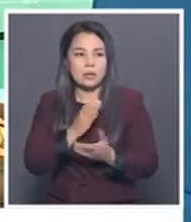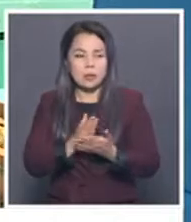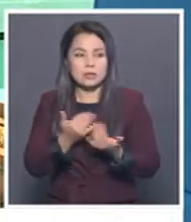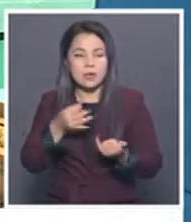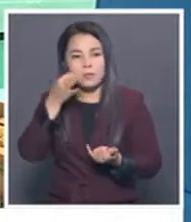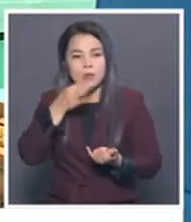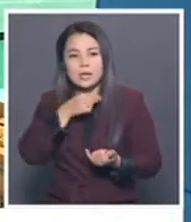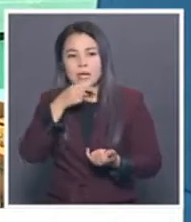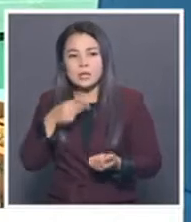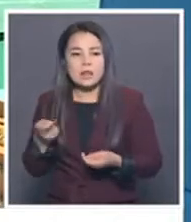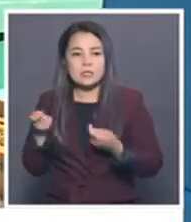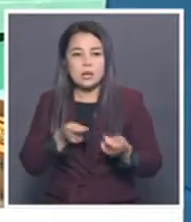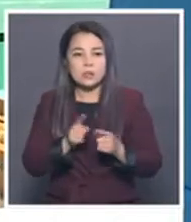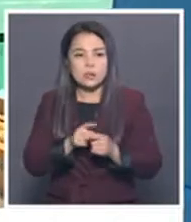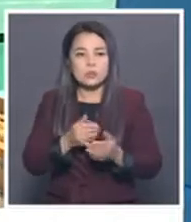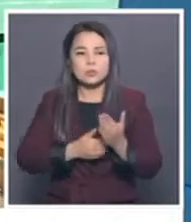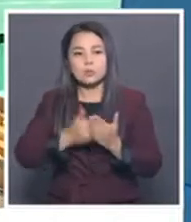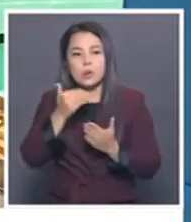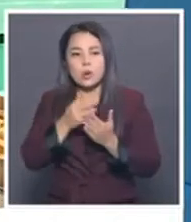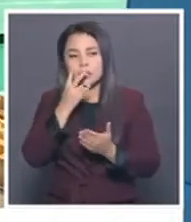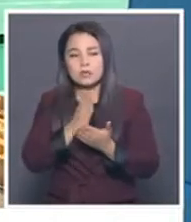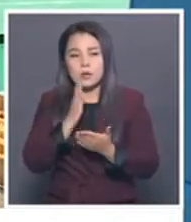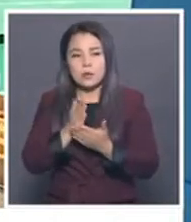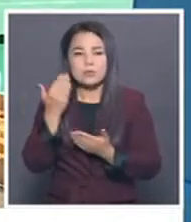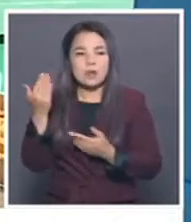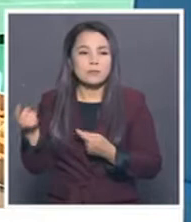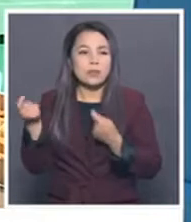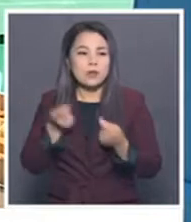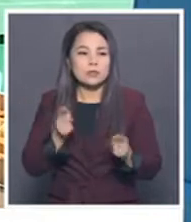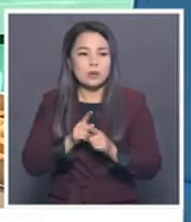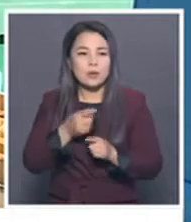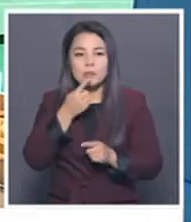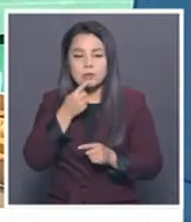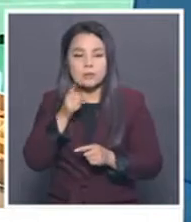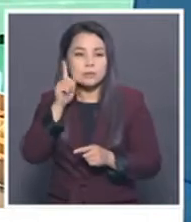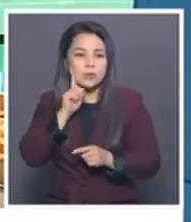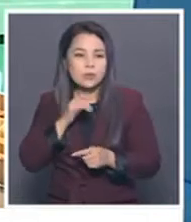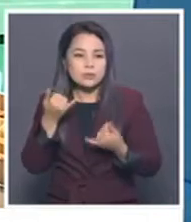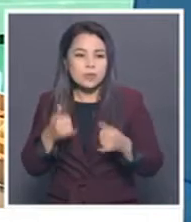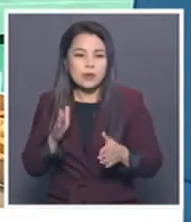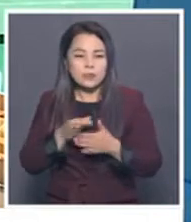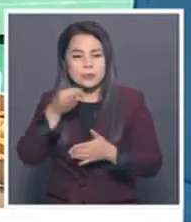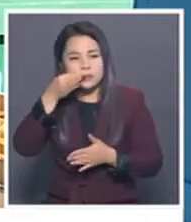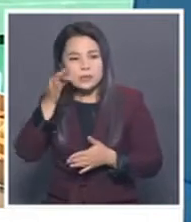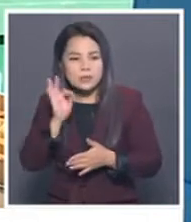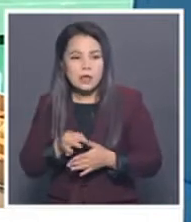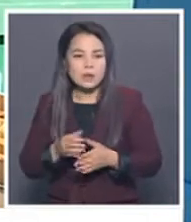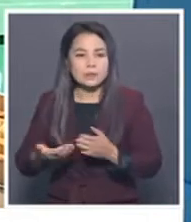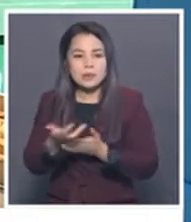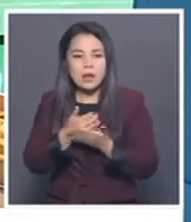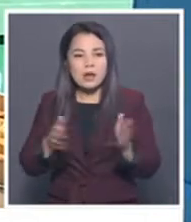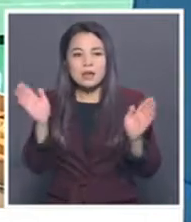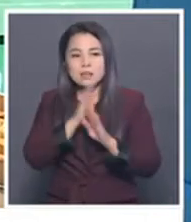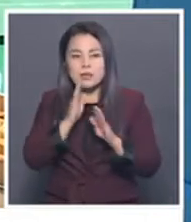бал Ресейден келетін балдан әлде қайда жоғары. Сол жақтан келгендердің өзі дәмін көріп, таң қалады. Бәрі айналадағы